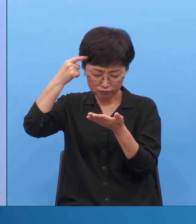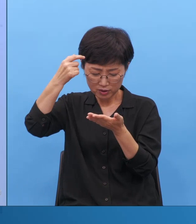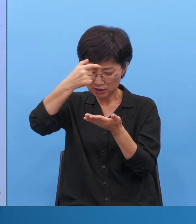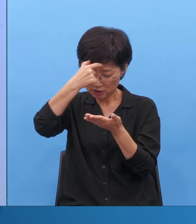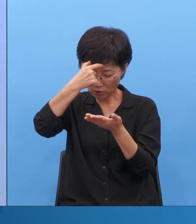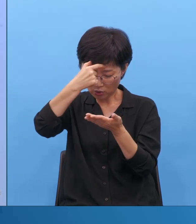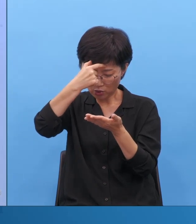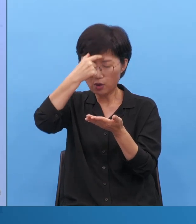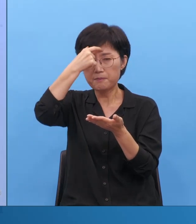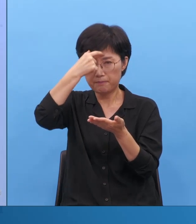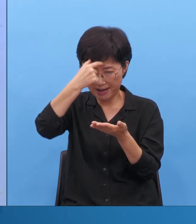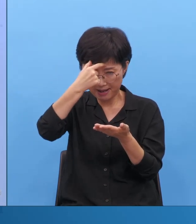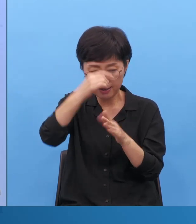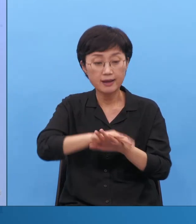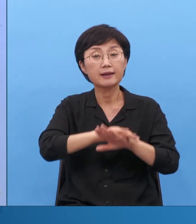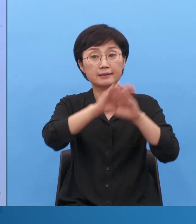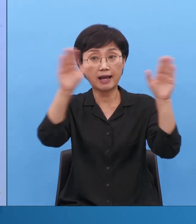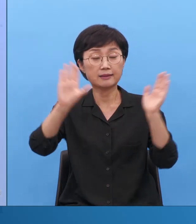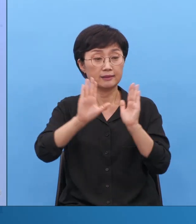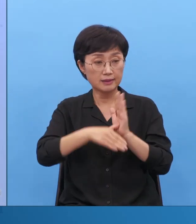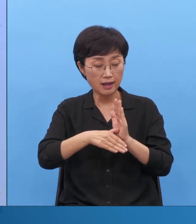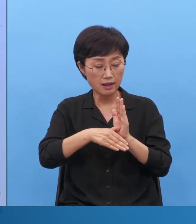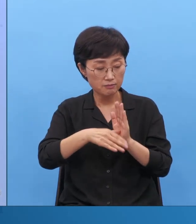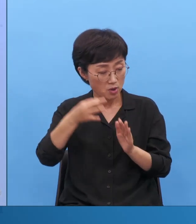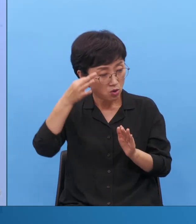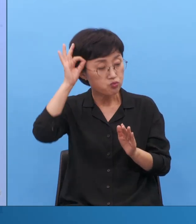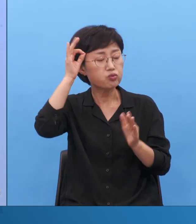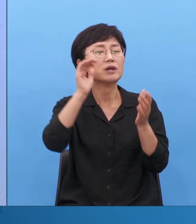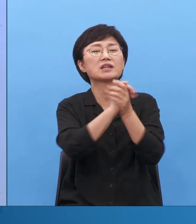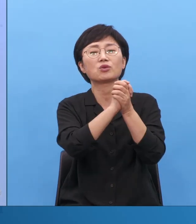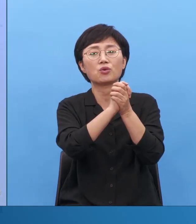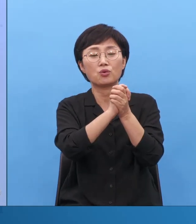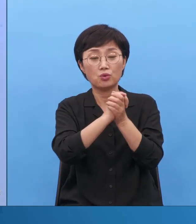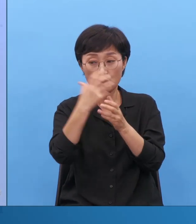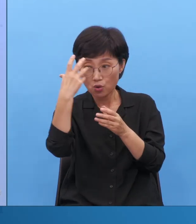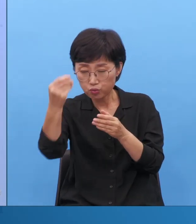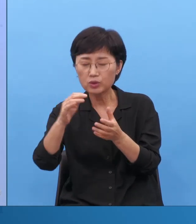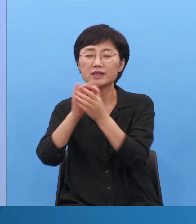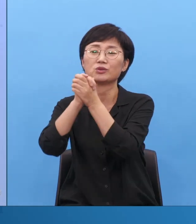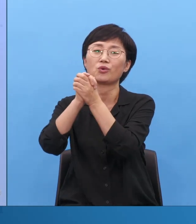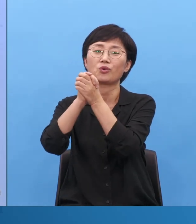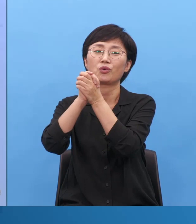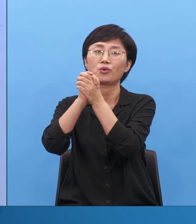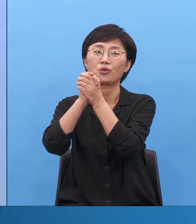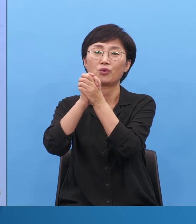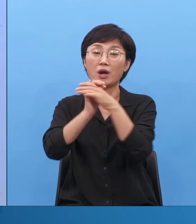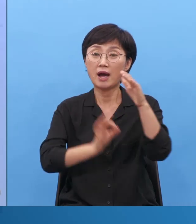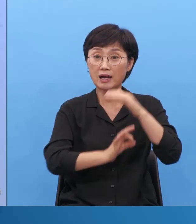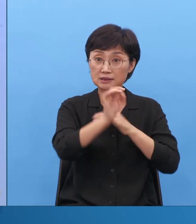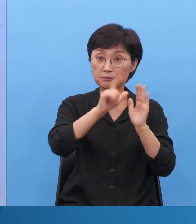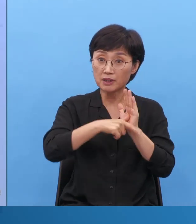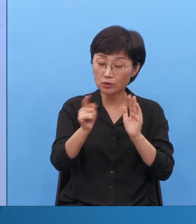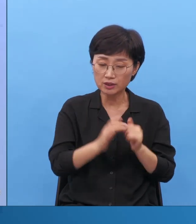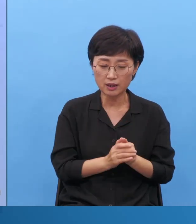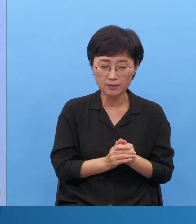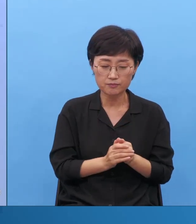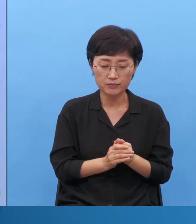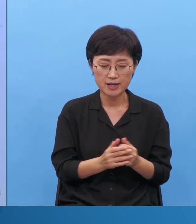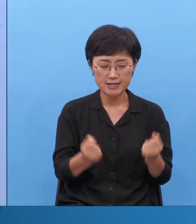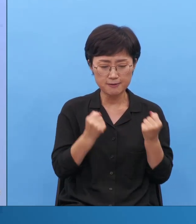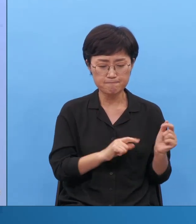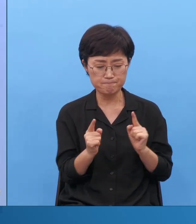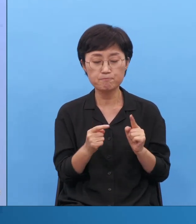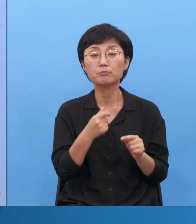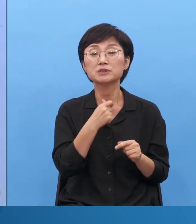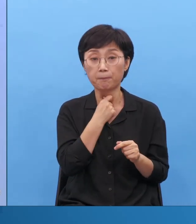then throughout the afternoons, you just continue to pray 어쩔 수 whenever 없잖아요. 그 things 편해요. happen. 좋아요. 아침에는 어떡하냐? 내가 힘이 있어야 되니까. And it's very comfortable